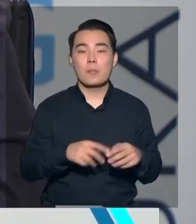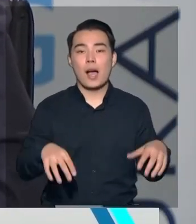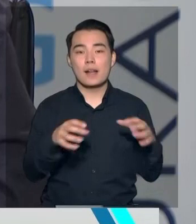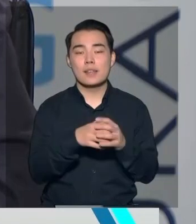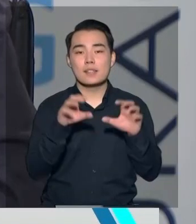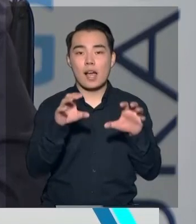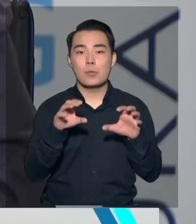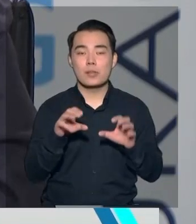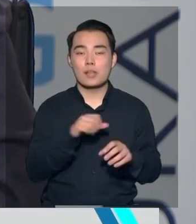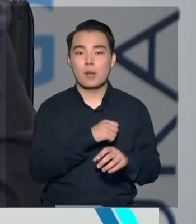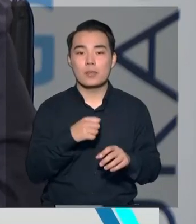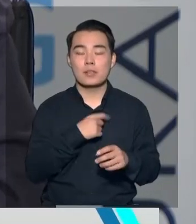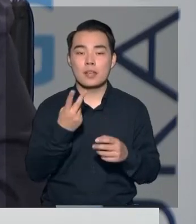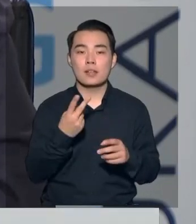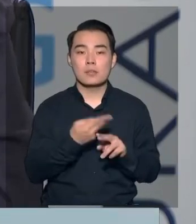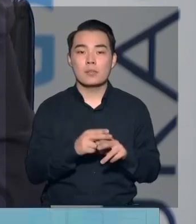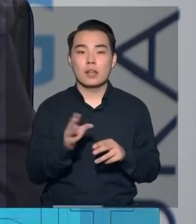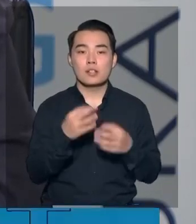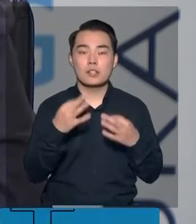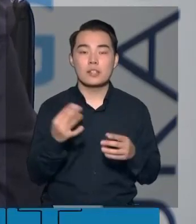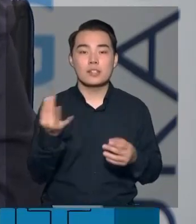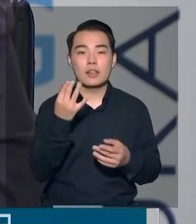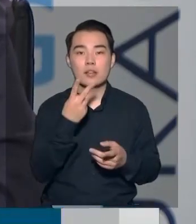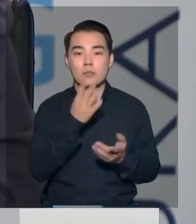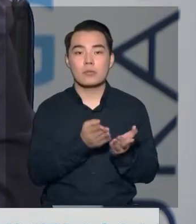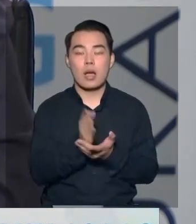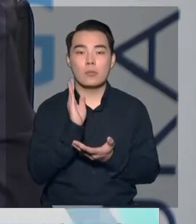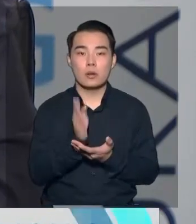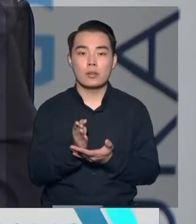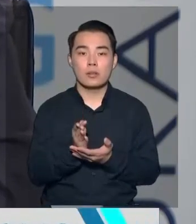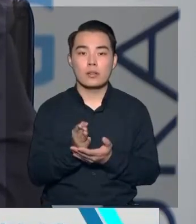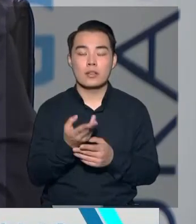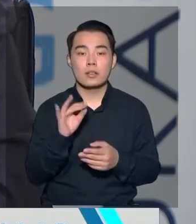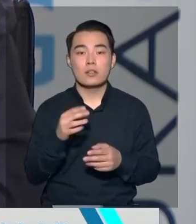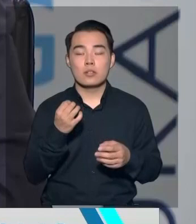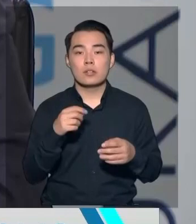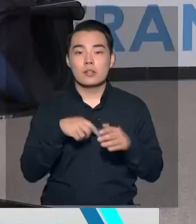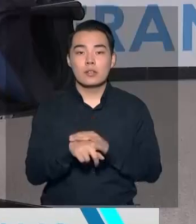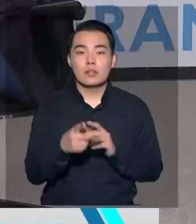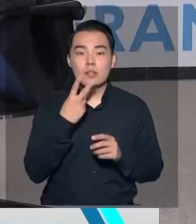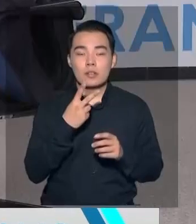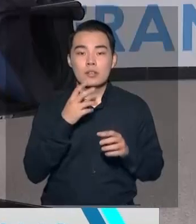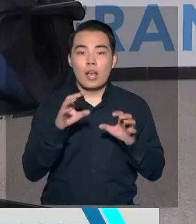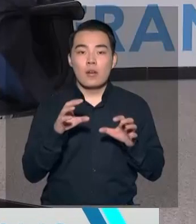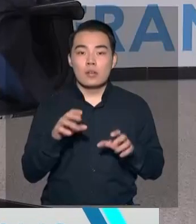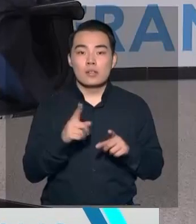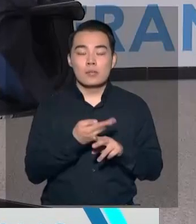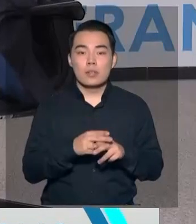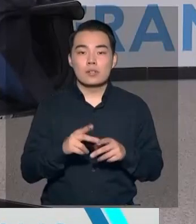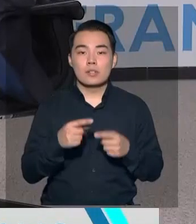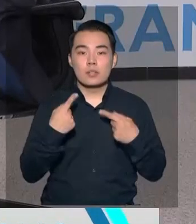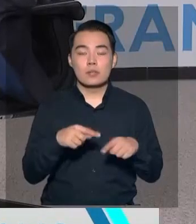заңға саяси додаға деген қызығушылықты арттырып жатыр еселеп. Өйткені осыған дейін енді белгілі бір дәрежеде осыдан не